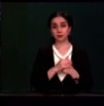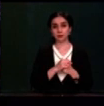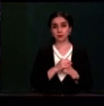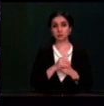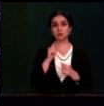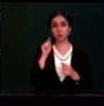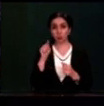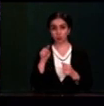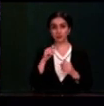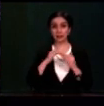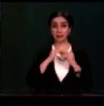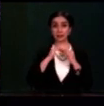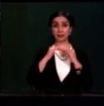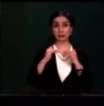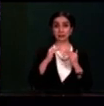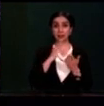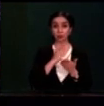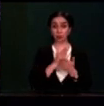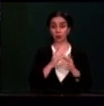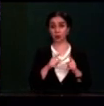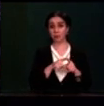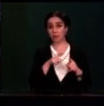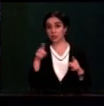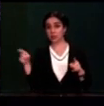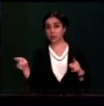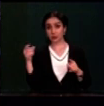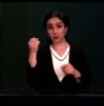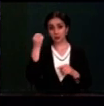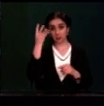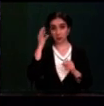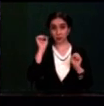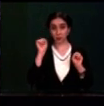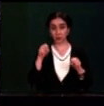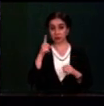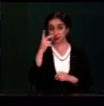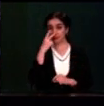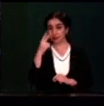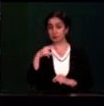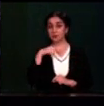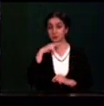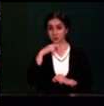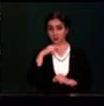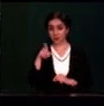Bu esa tekislikkacha bo'lgan masofani bildiradi. Demak, ahamiyat bering.